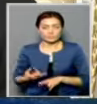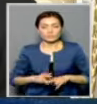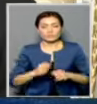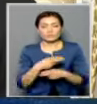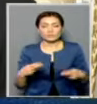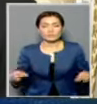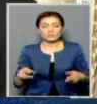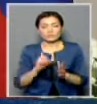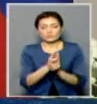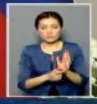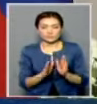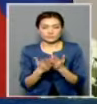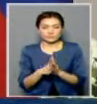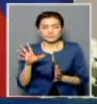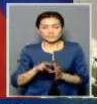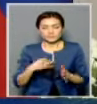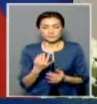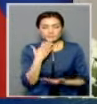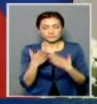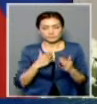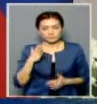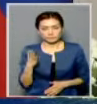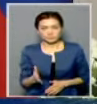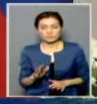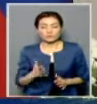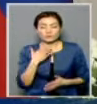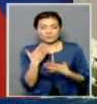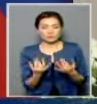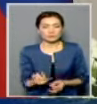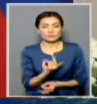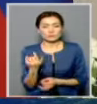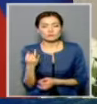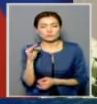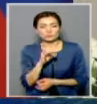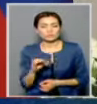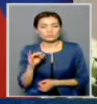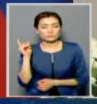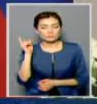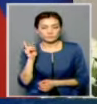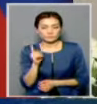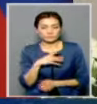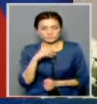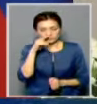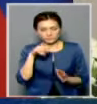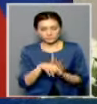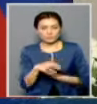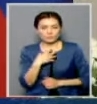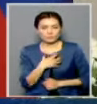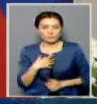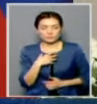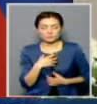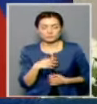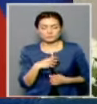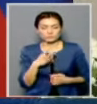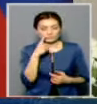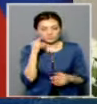тақырыпта жазылған мақалалар мен кітаптарды қызыға оқимын. Оқыған сайын тарихи байланыстарымыздың соншалықты терең әрі сабақтасып